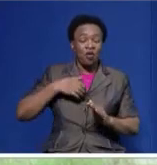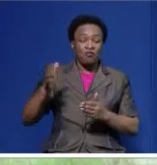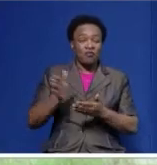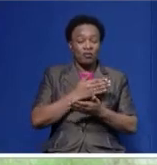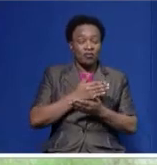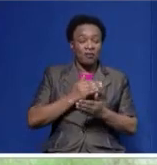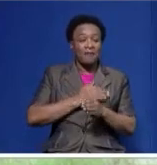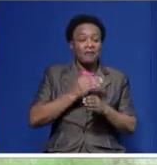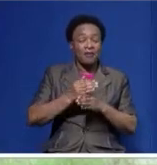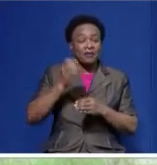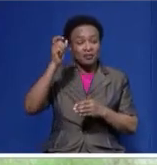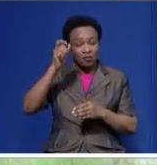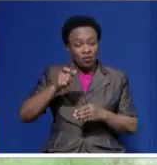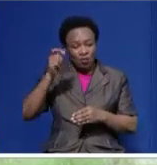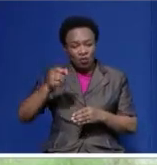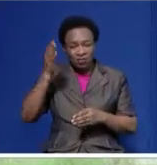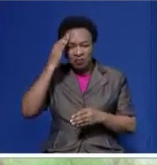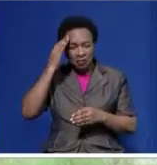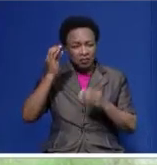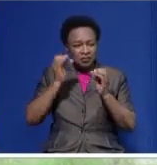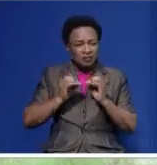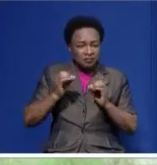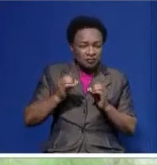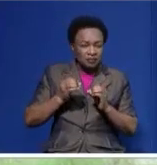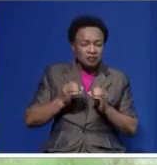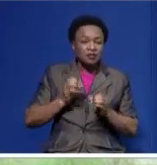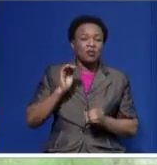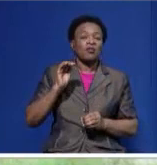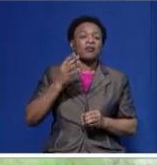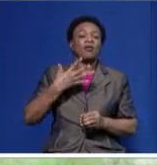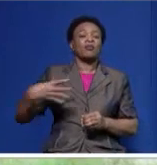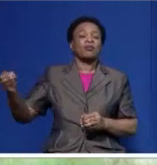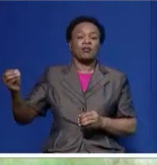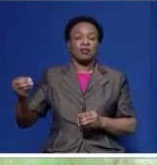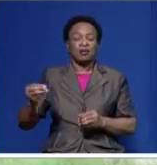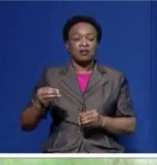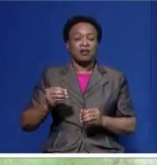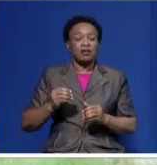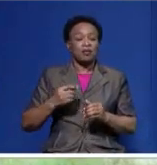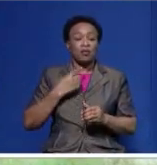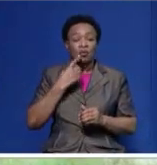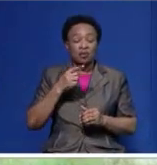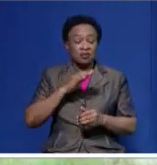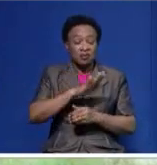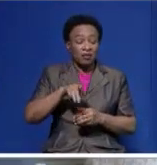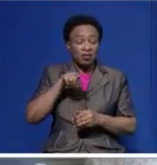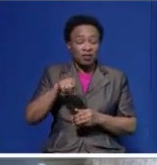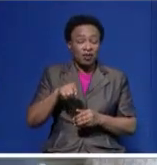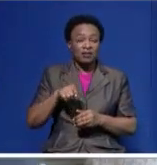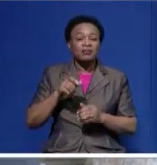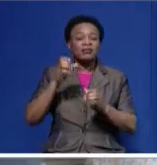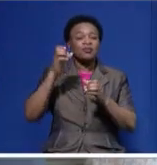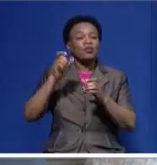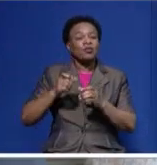kuwepo kwa madai ya watu wasiojulikana kuwataka waondoke kwa kile kinachodaiwa tu kwamba eneo hili anataka kupewa miliki mwingine kwa ajili ya kuendelea na shughuli za utalii.